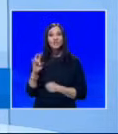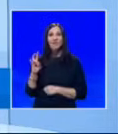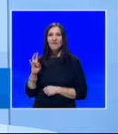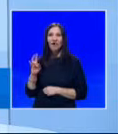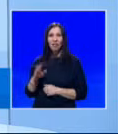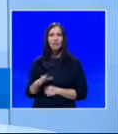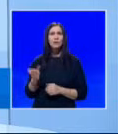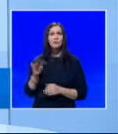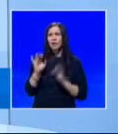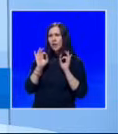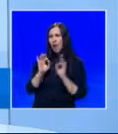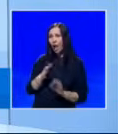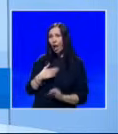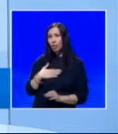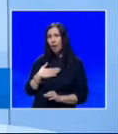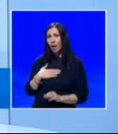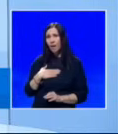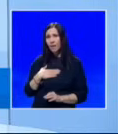Дали реално е имало